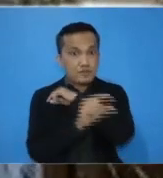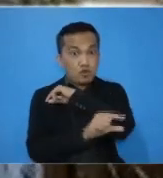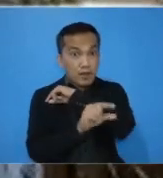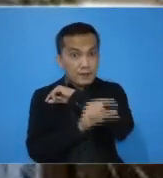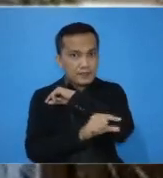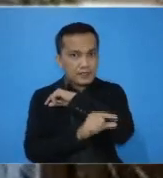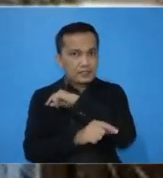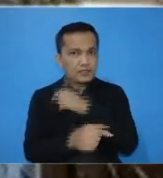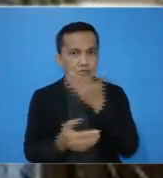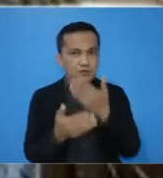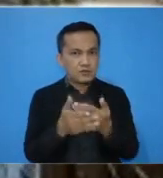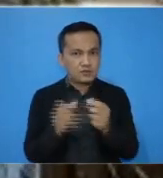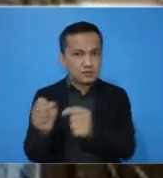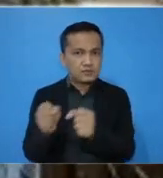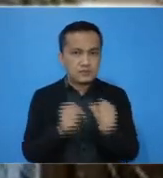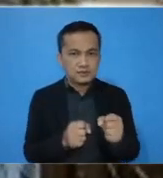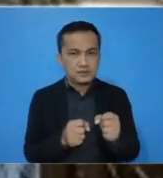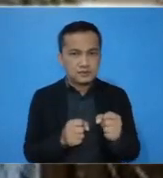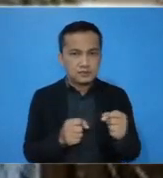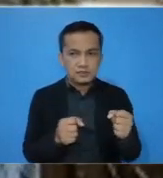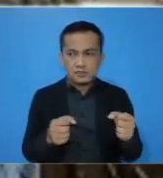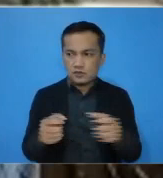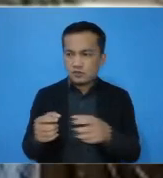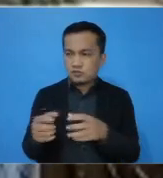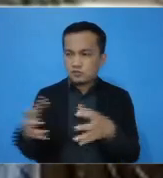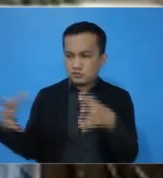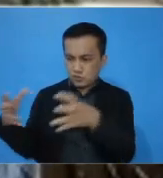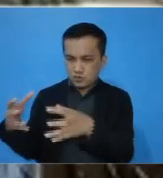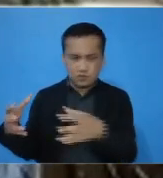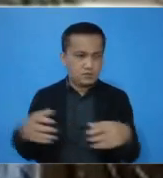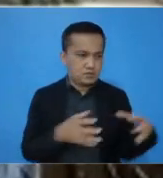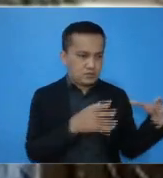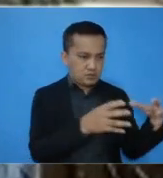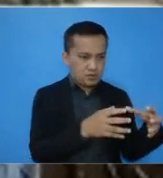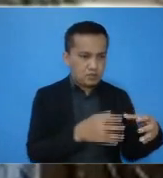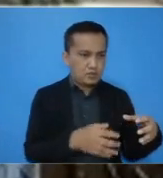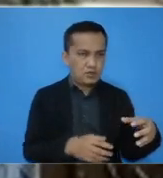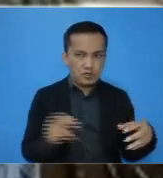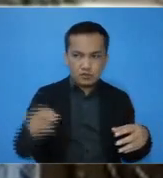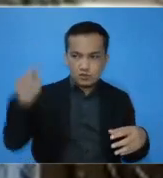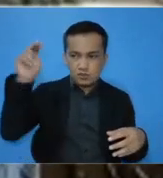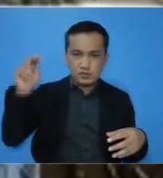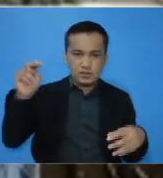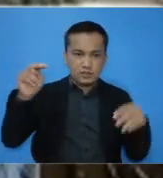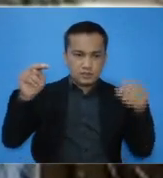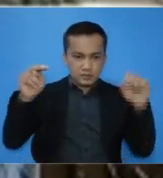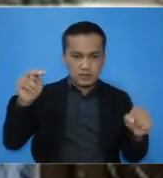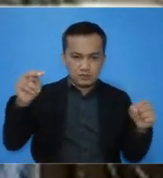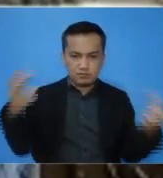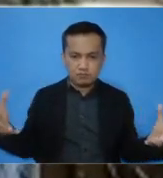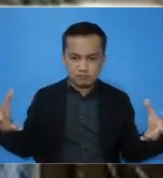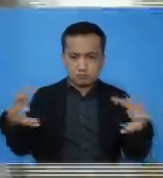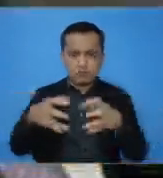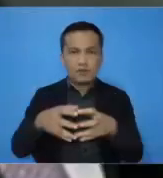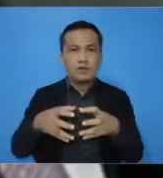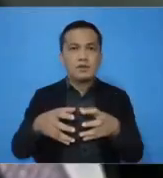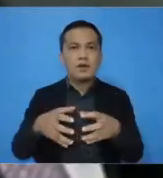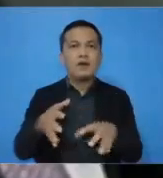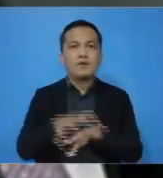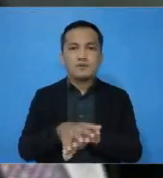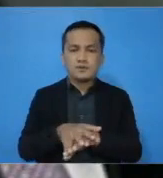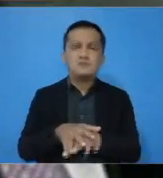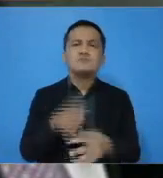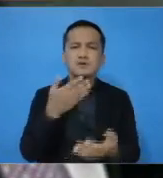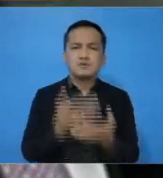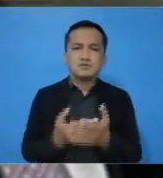as they consolidate their forces in the south of the Philippines. A strong showing in the northern part would be a good balance.